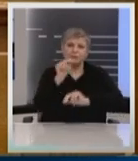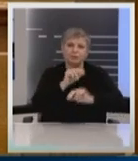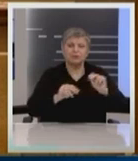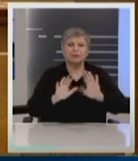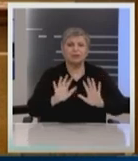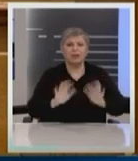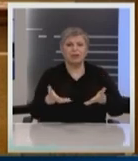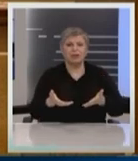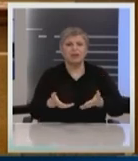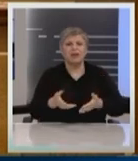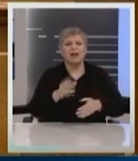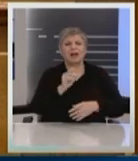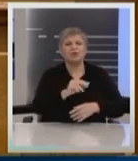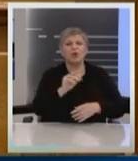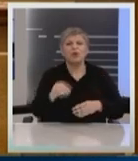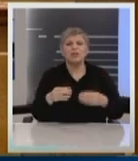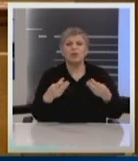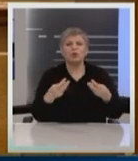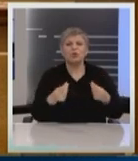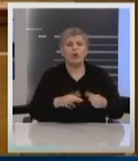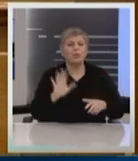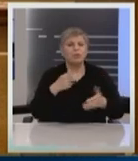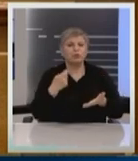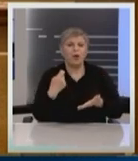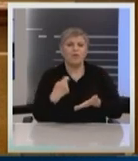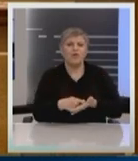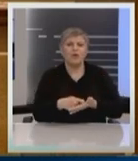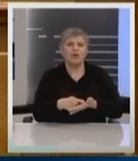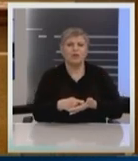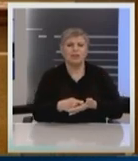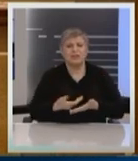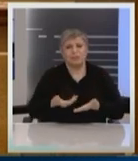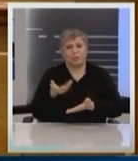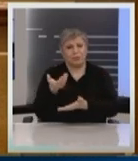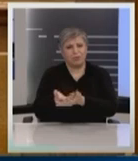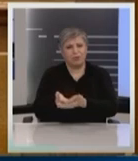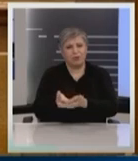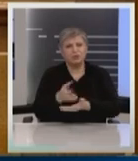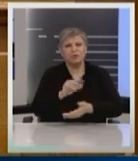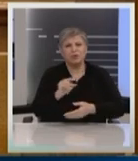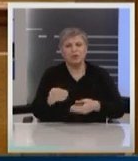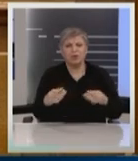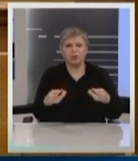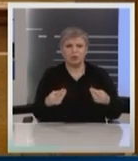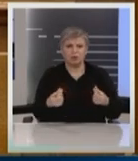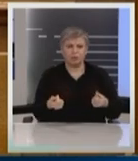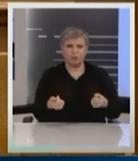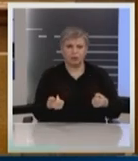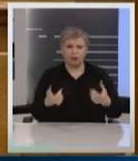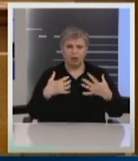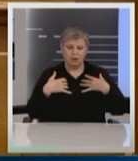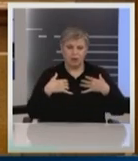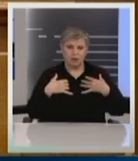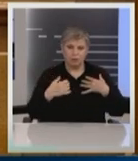σχεδόν ισοδύναμο με τότε που κατατίθενται οι φορολογικές δηλώσεις. Εκεί πραγματικά, εκεί με πιάνει